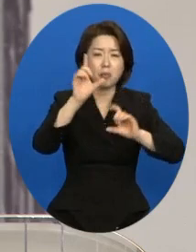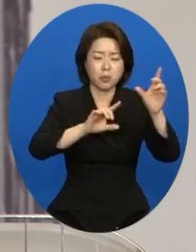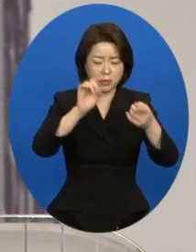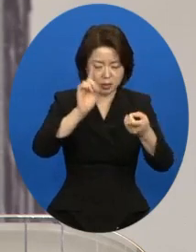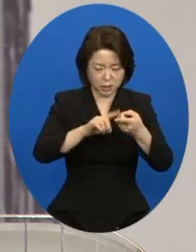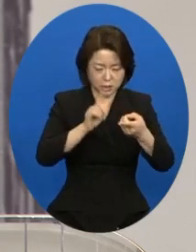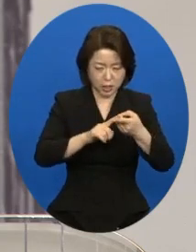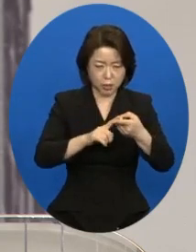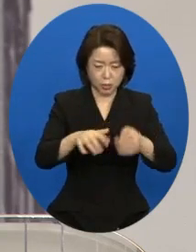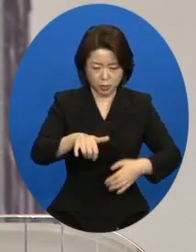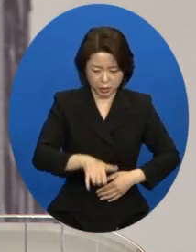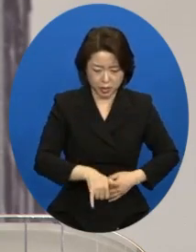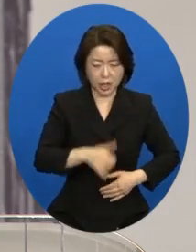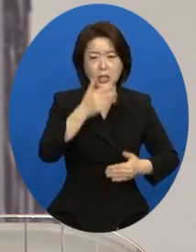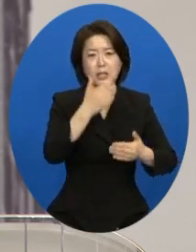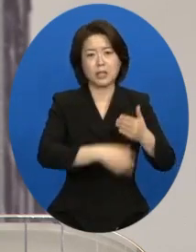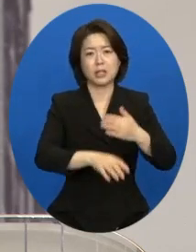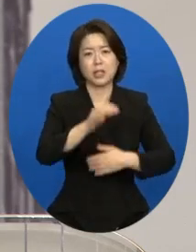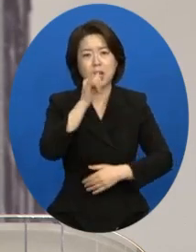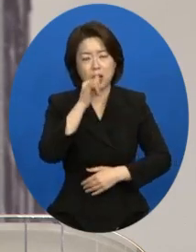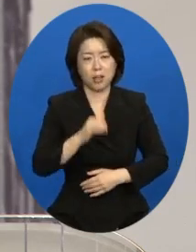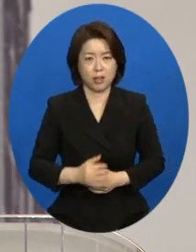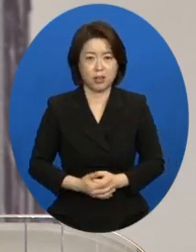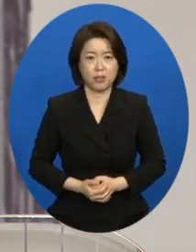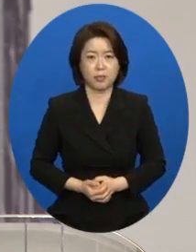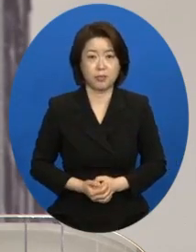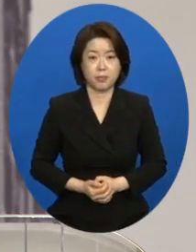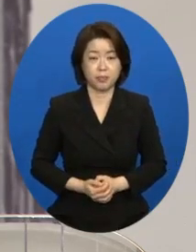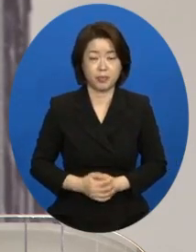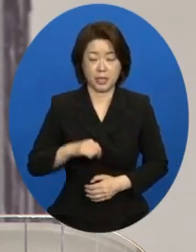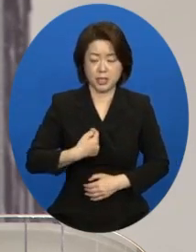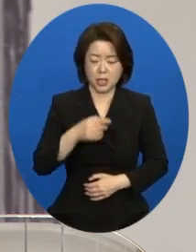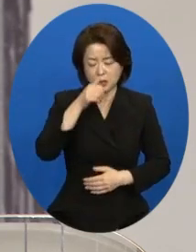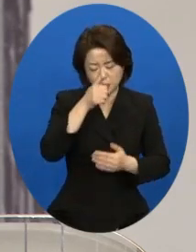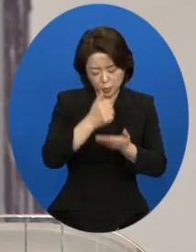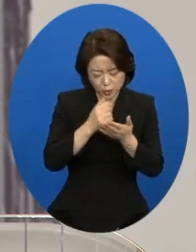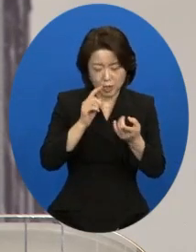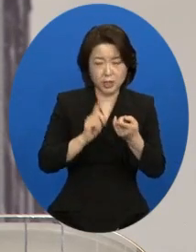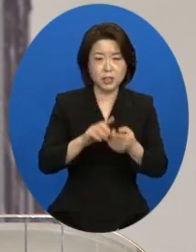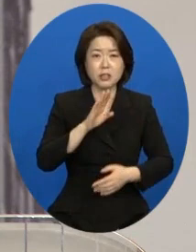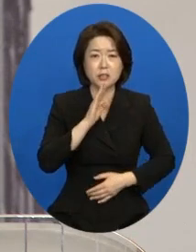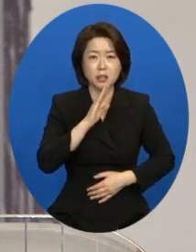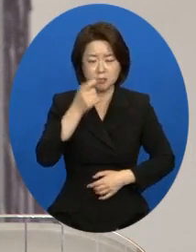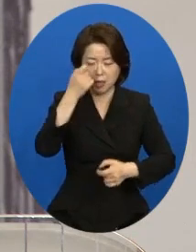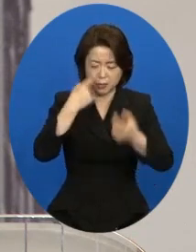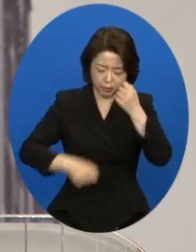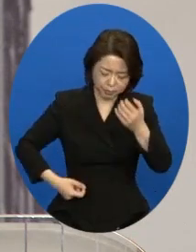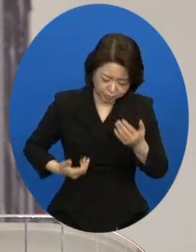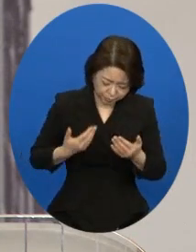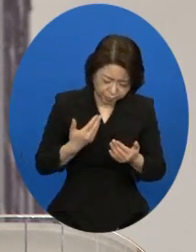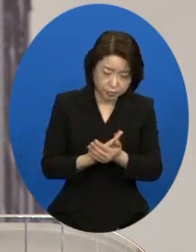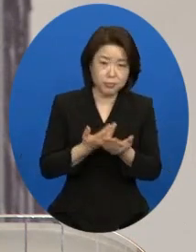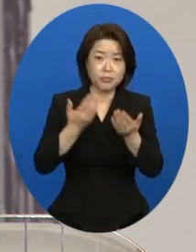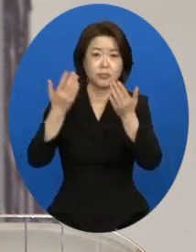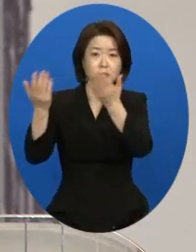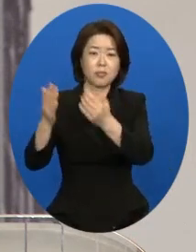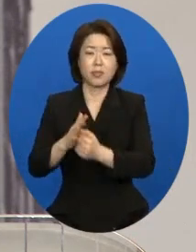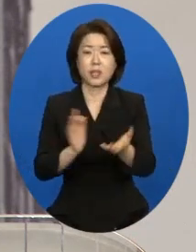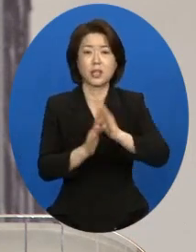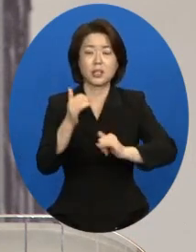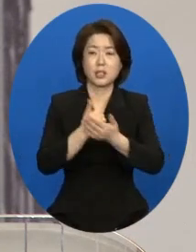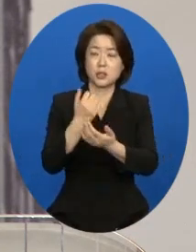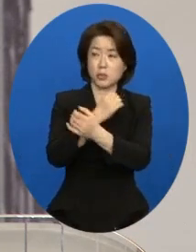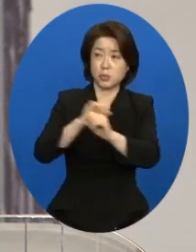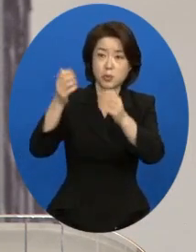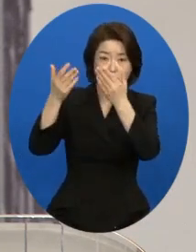고스란히 자궁에 남아있더랍니다. 본인은 그 죄에 대해서 정말 통곡하면서 회개하여서 예수님께